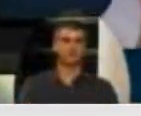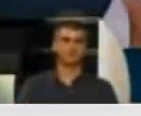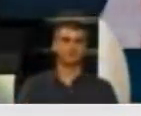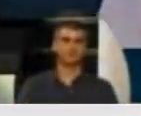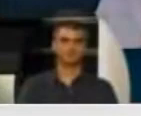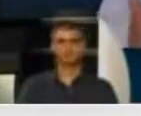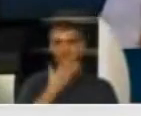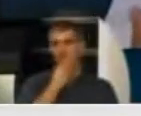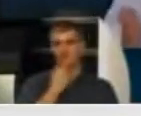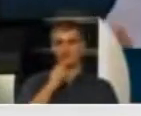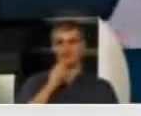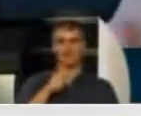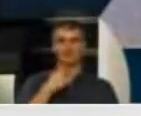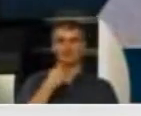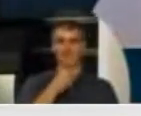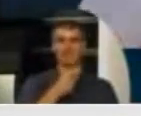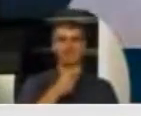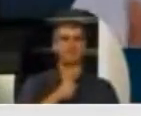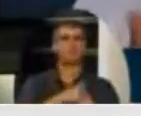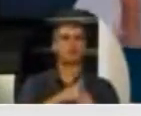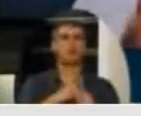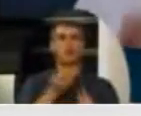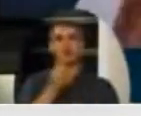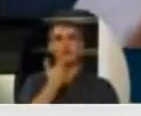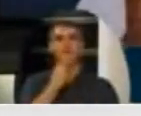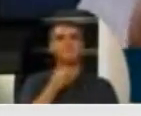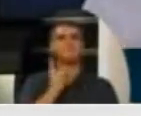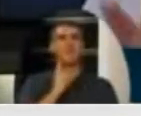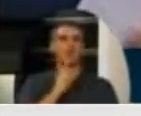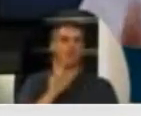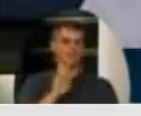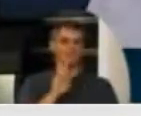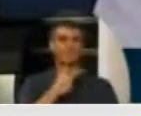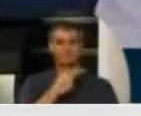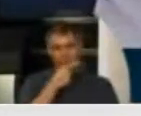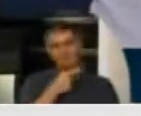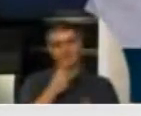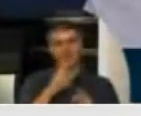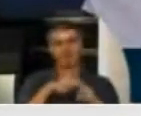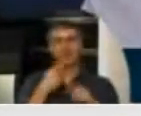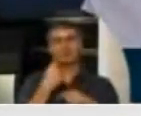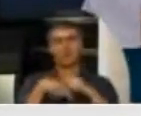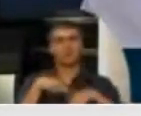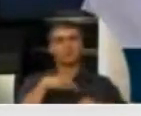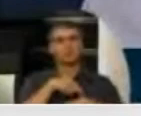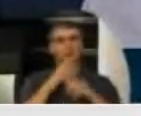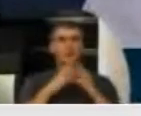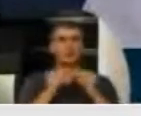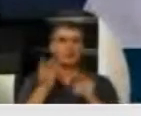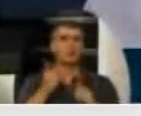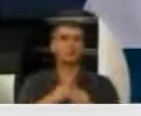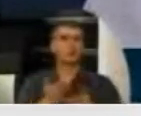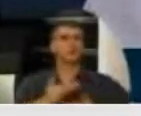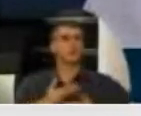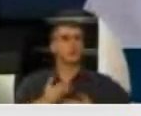כי זה לא יפה בכנסת להגיד ויאגרה, אבל זה ככה, כי זה עובר אחרי כמה שעות. אבל הוא קיבל